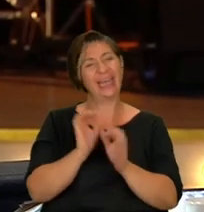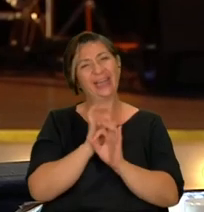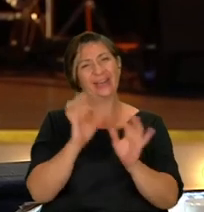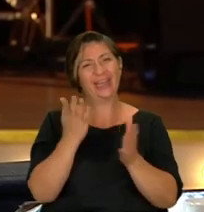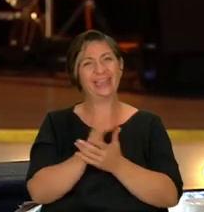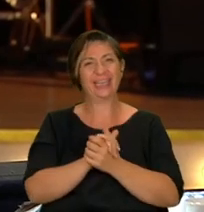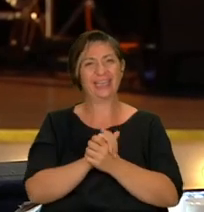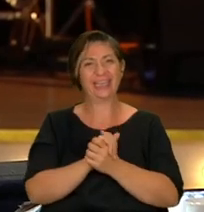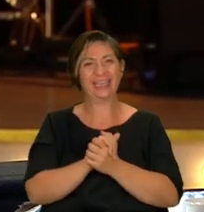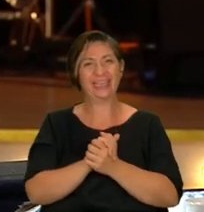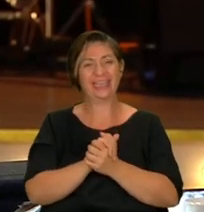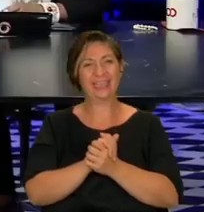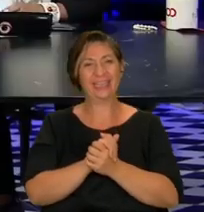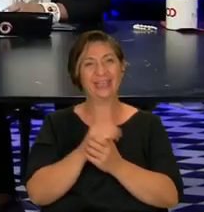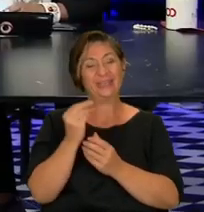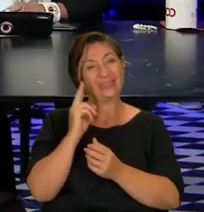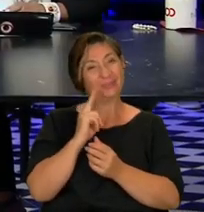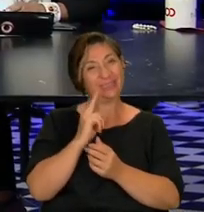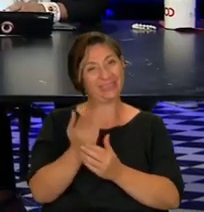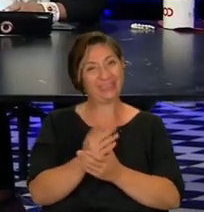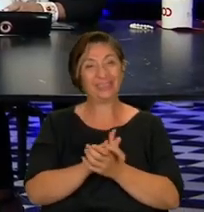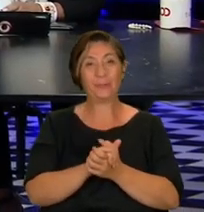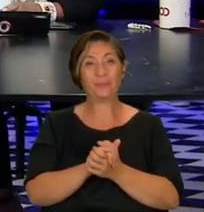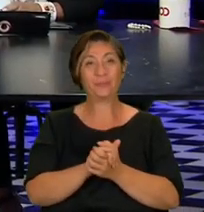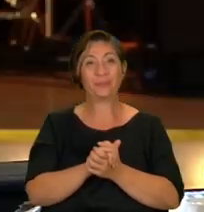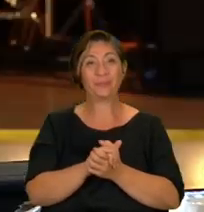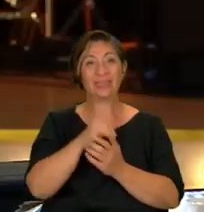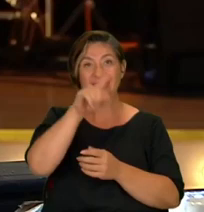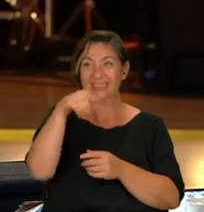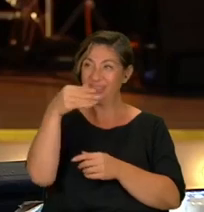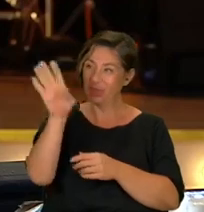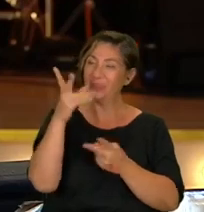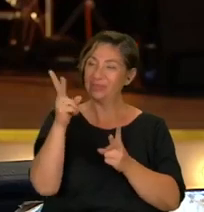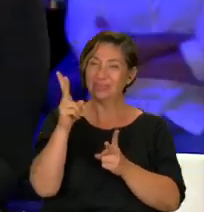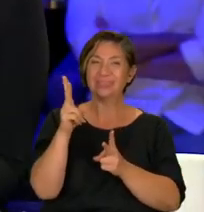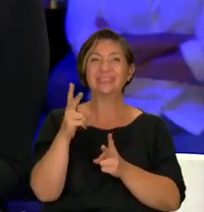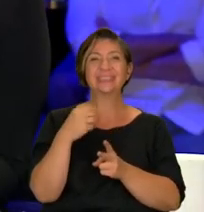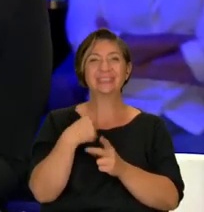Harika. Teşekkür ederim, siz de öyle. Çok zarifsiniz. Siz çıkabilirsiniz isterseniz.